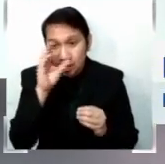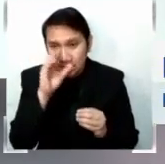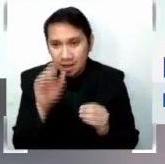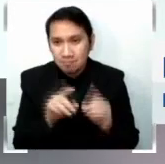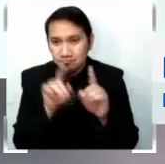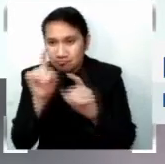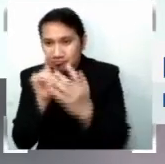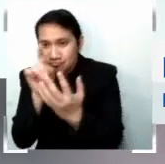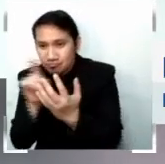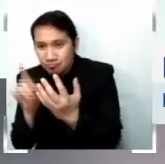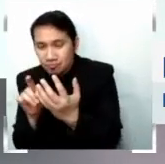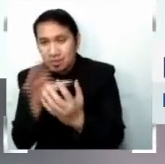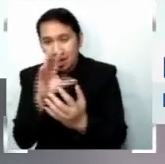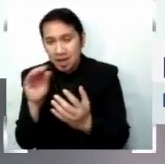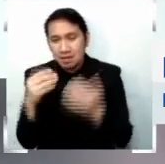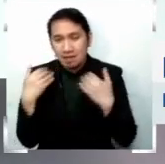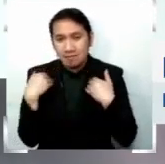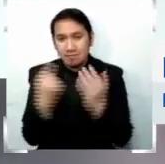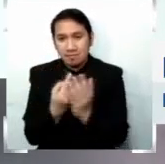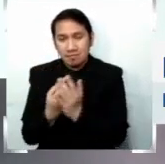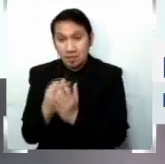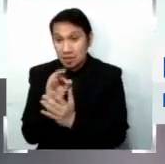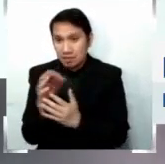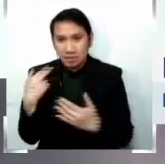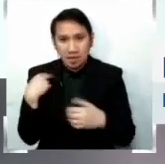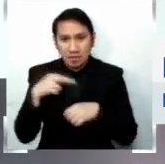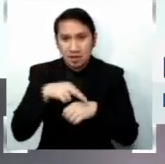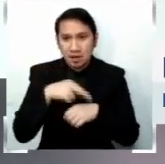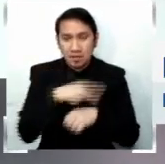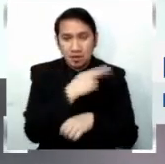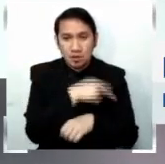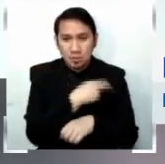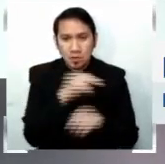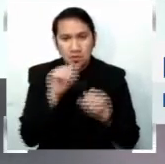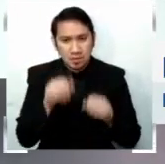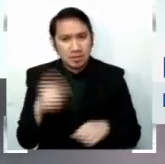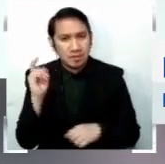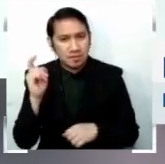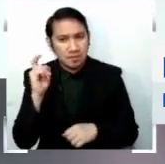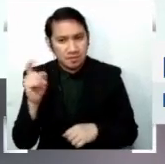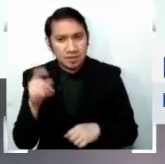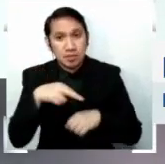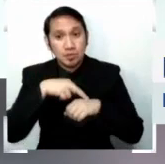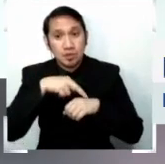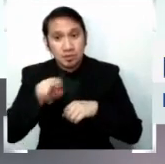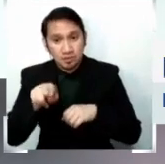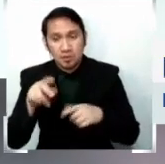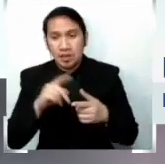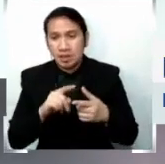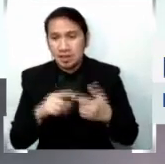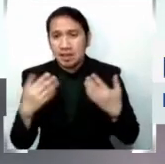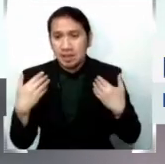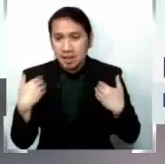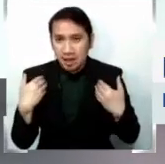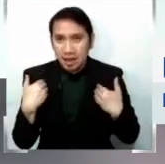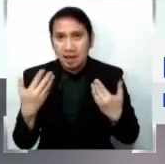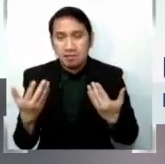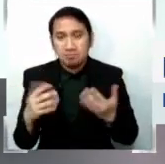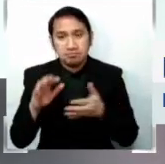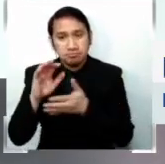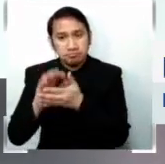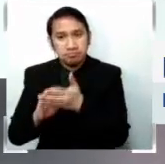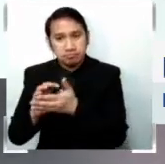kung kinakailangan ng referral sa ospital ay ma-refer po agad. And that will translate to a lower proportion of severe and